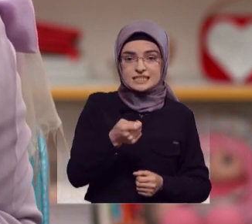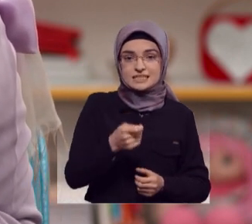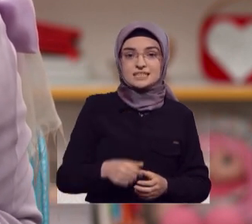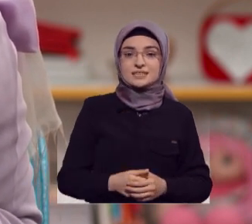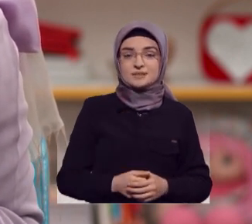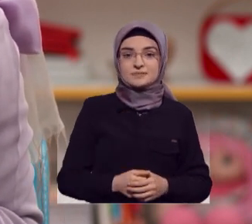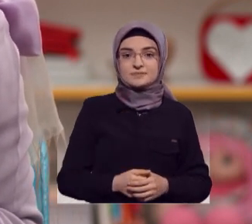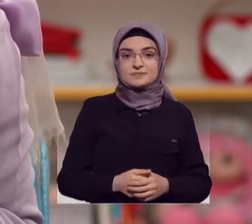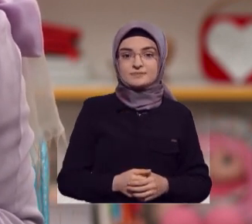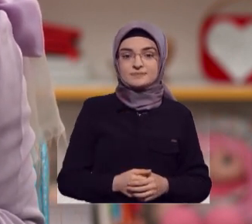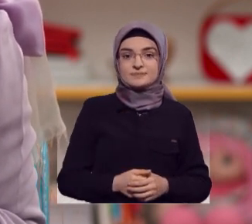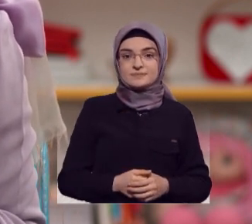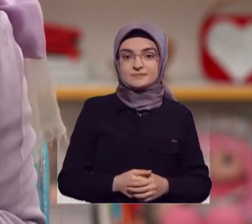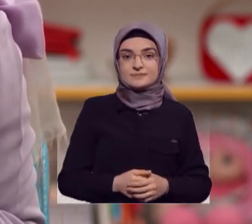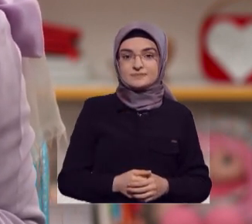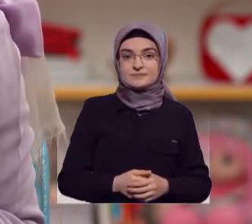tıkır.